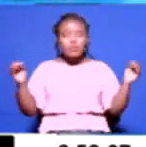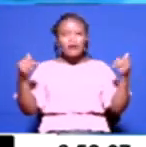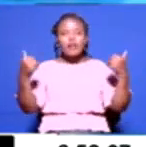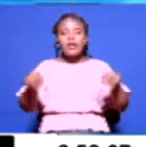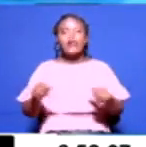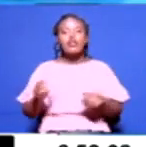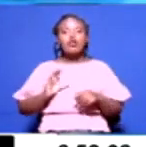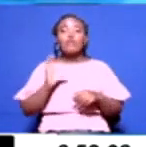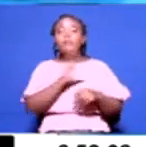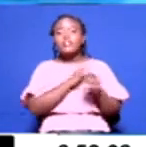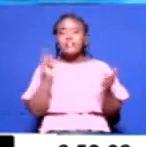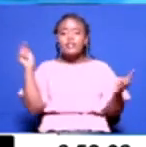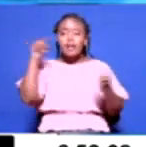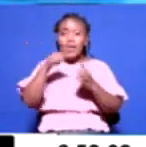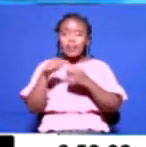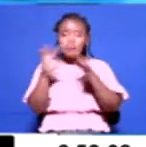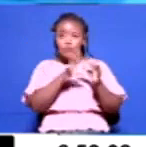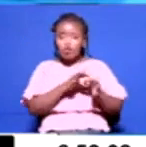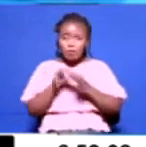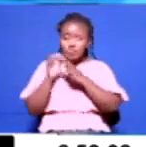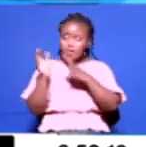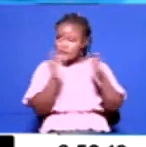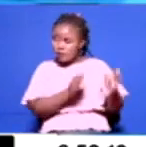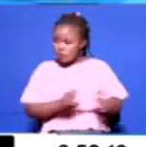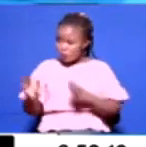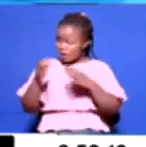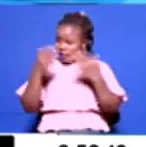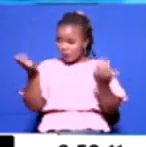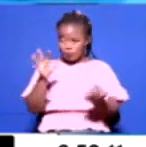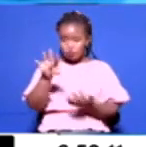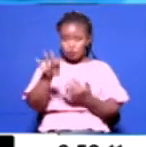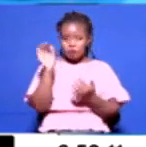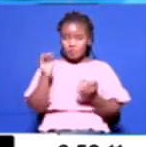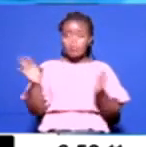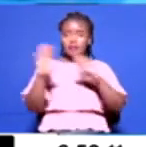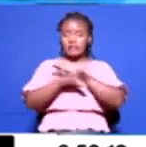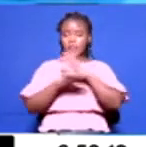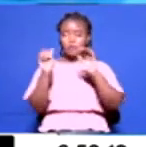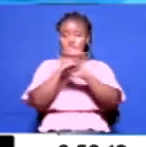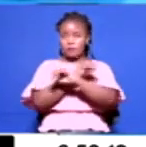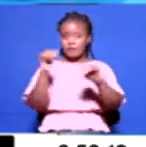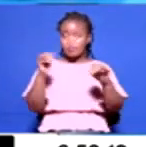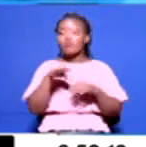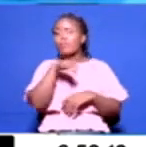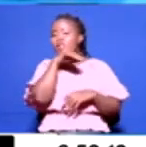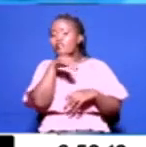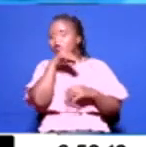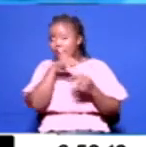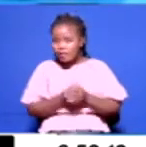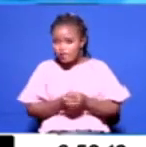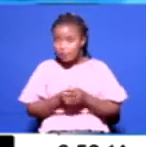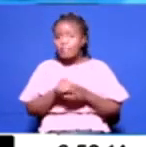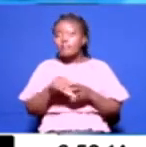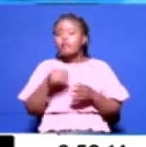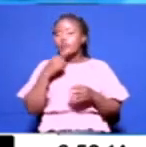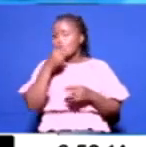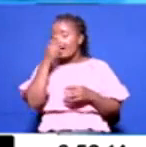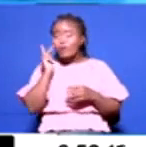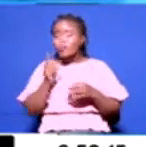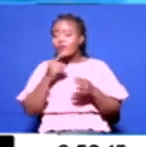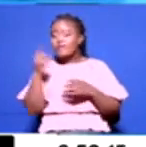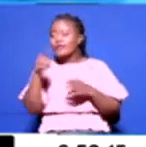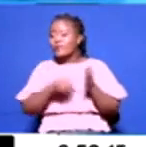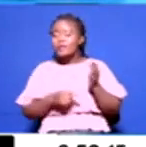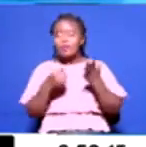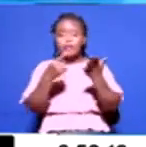Umoja inayonuia kubainisha mgombea mwenza wa Raila Odinga. Kalonzo amesema kuwa mashauriano yanaendelea baina yake na Raila Odinga na